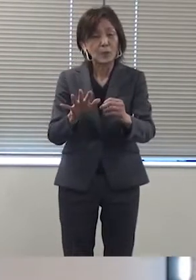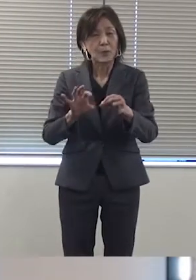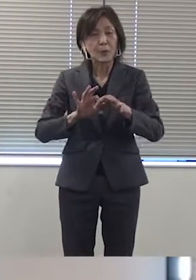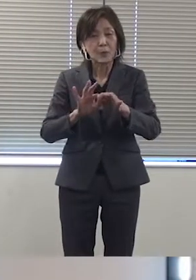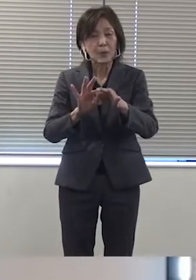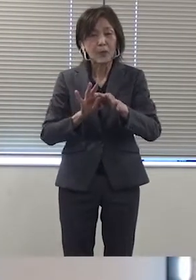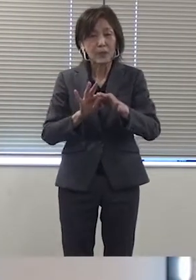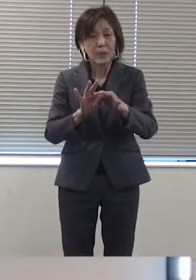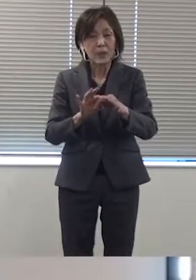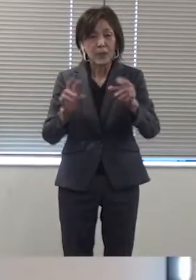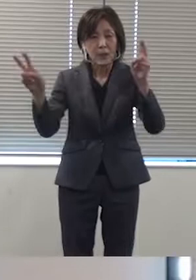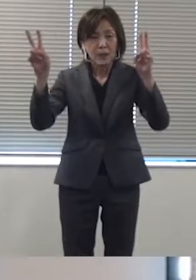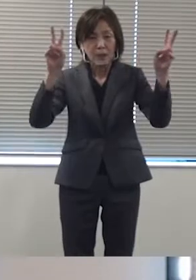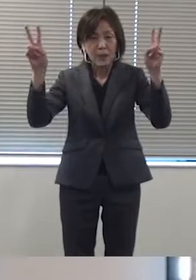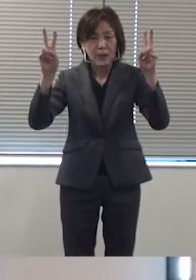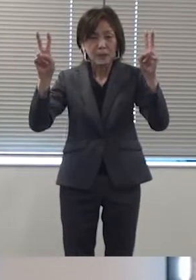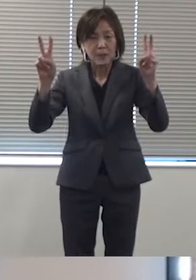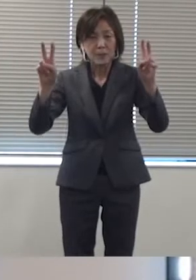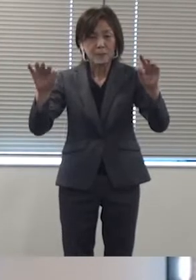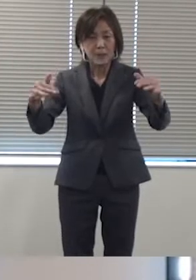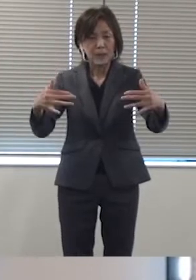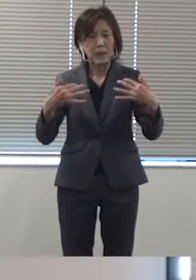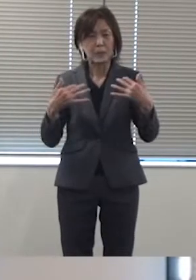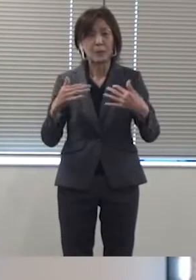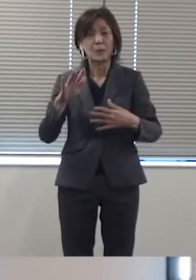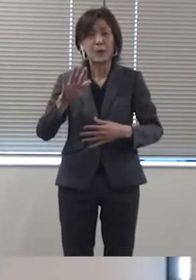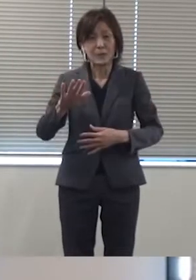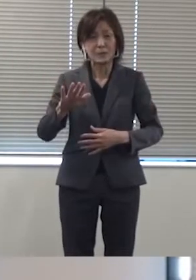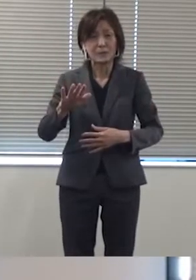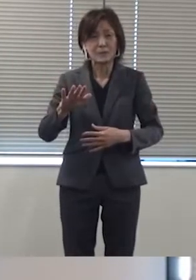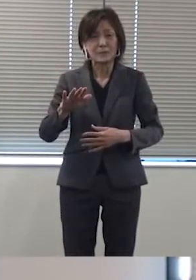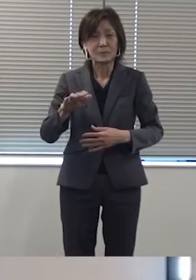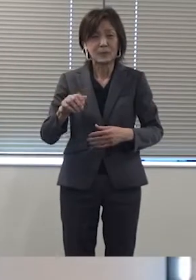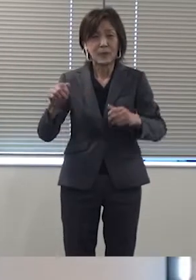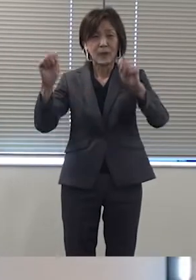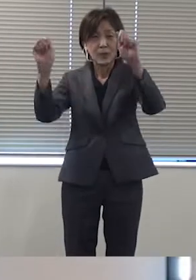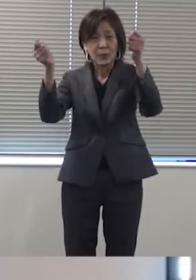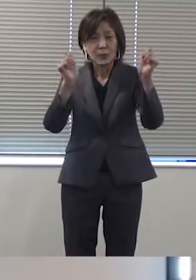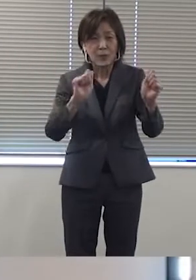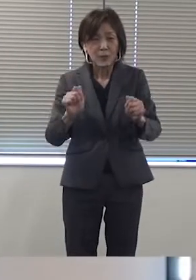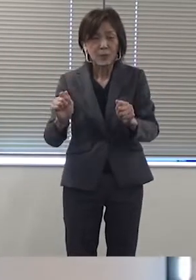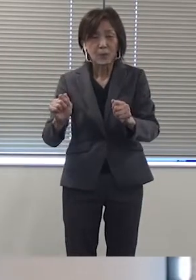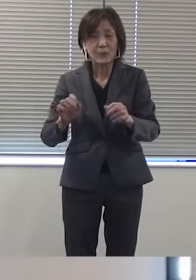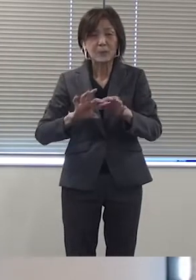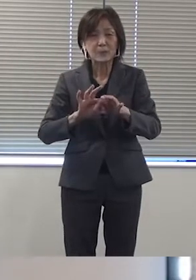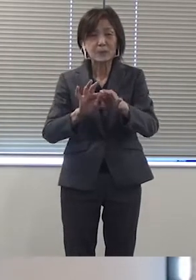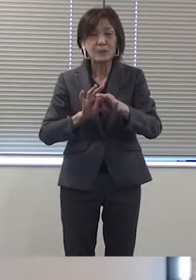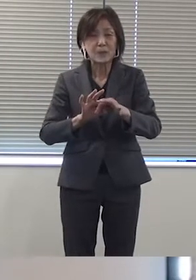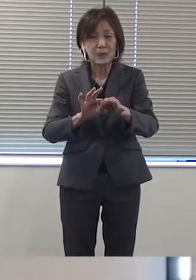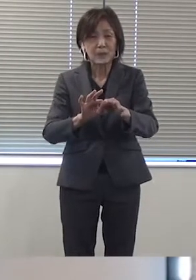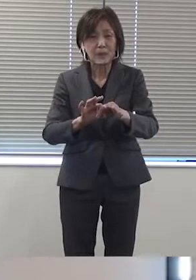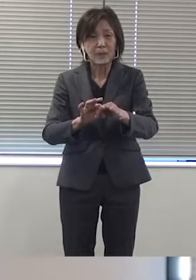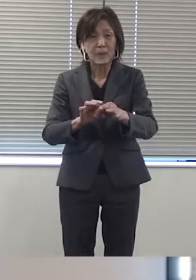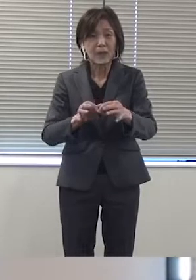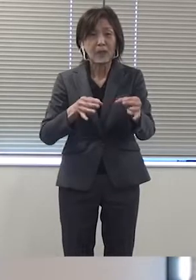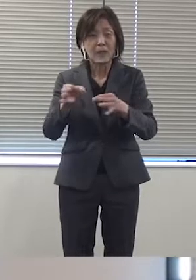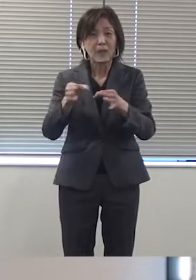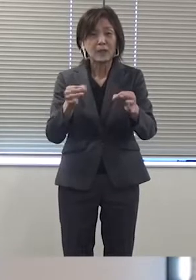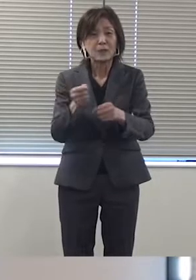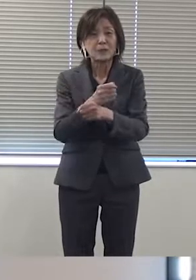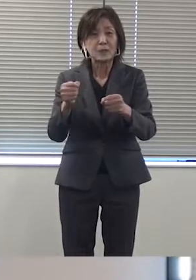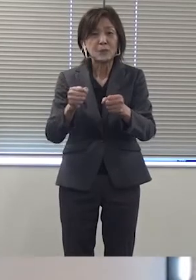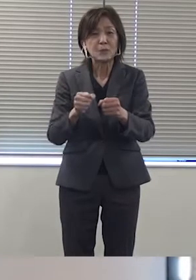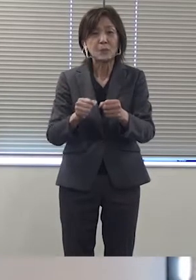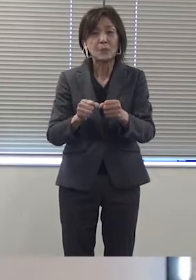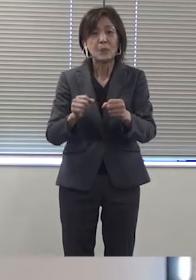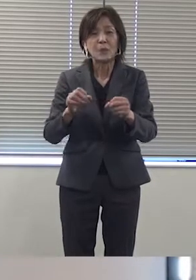所に影響が出ておりますので、まず予算行為につきましては、商工会議所では国会を中心に今検討し